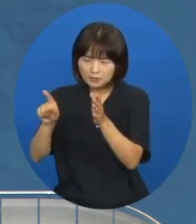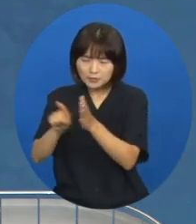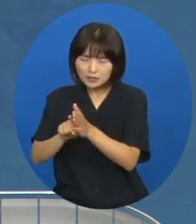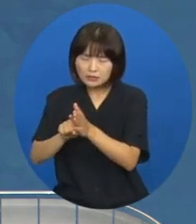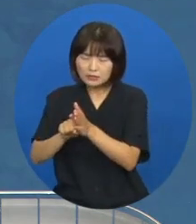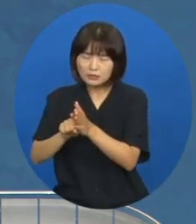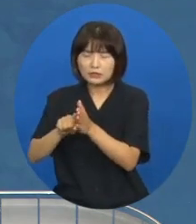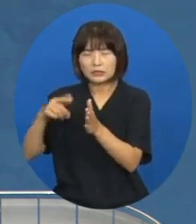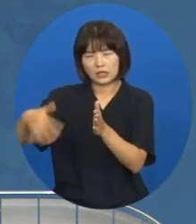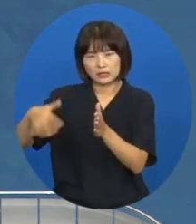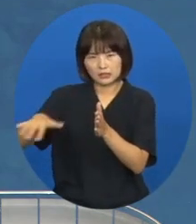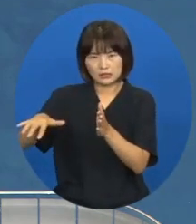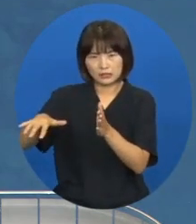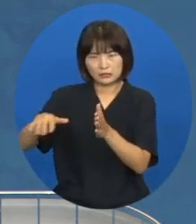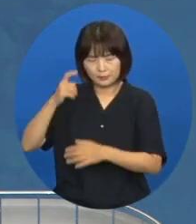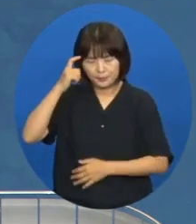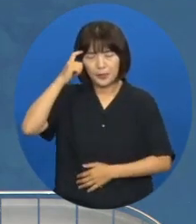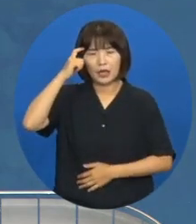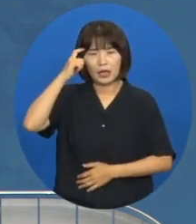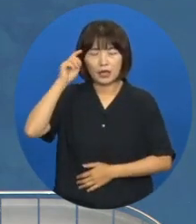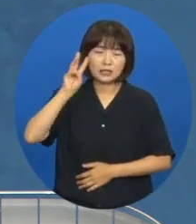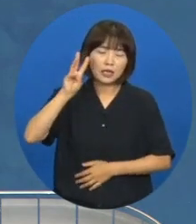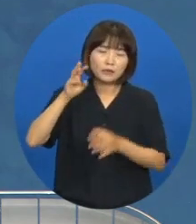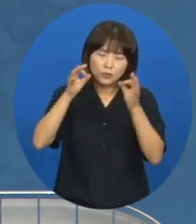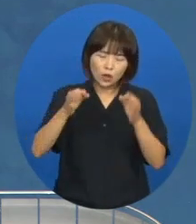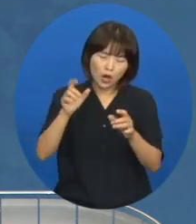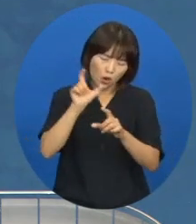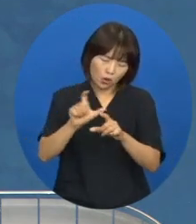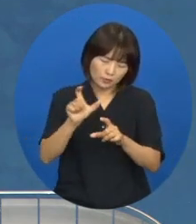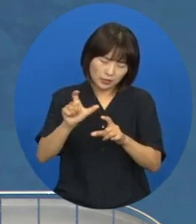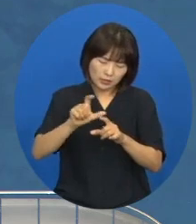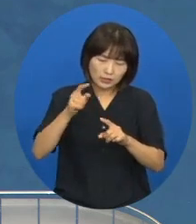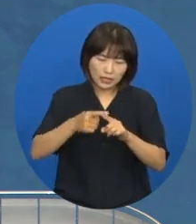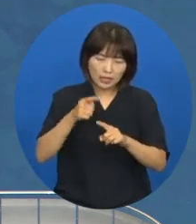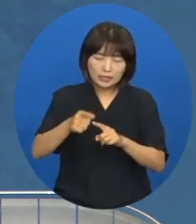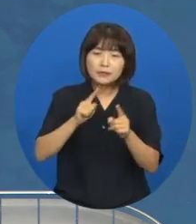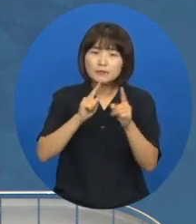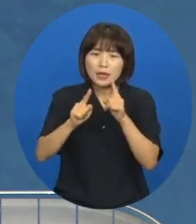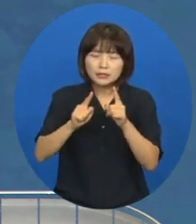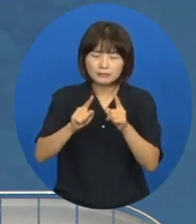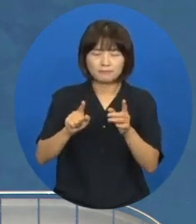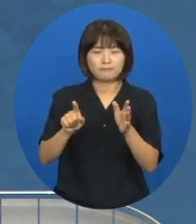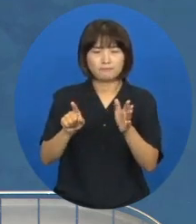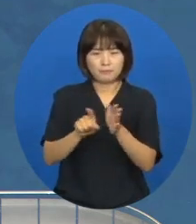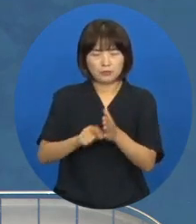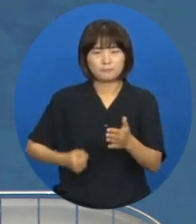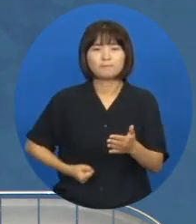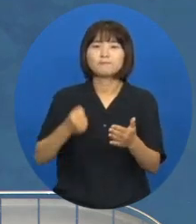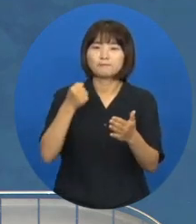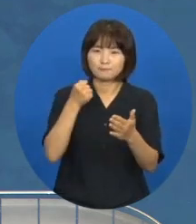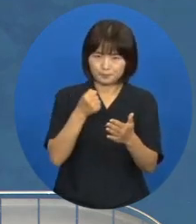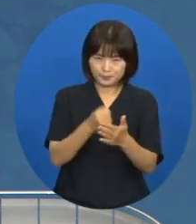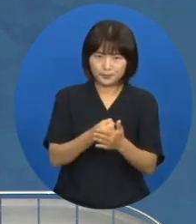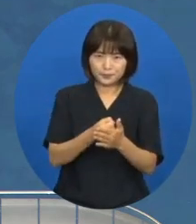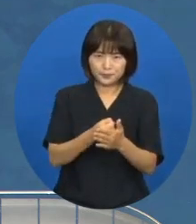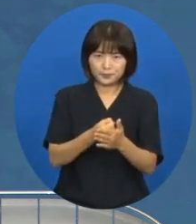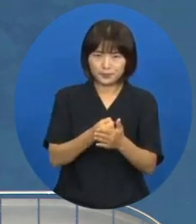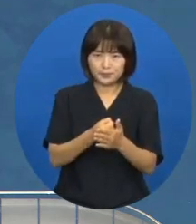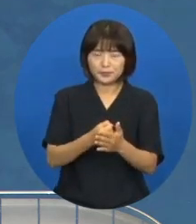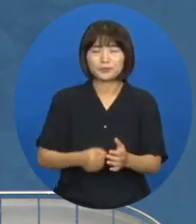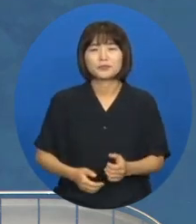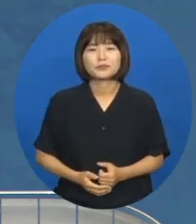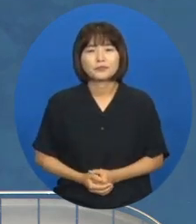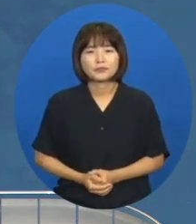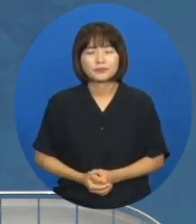아니었구나. 3일 동안을 고민하다가 제가 이 말씀을 믿어야 되겠다, 그렇게 마음에 굳게